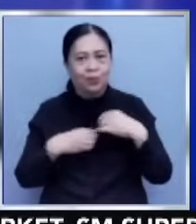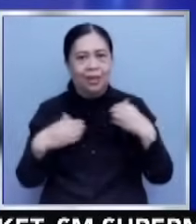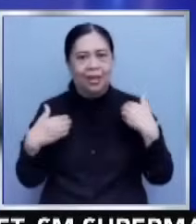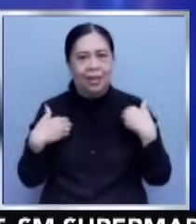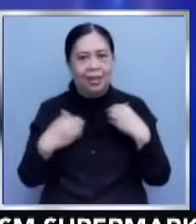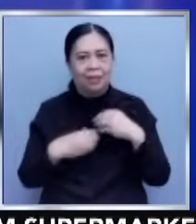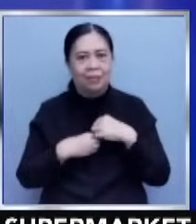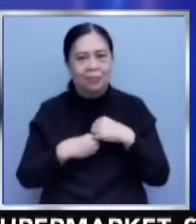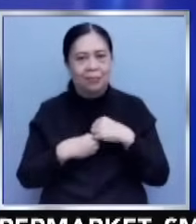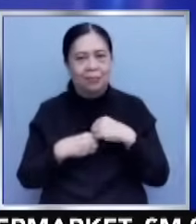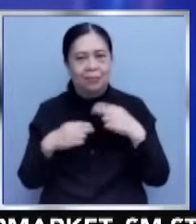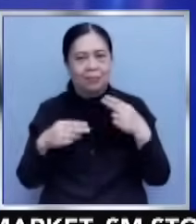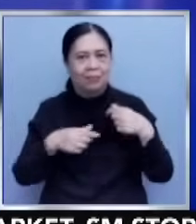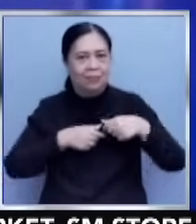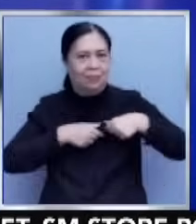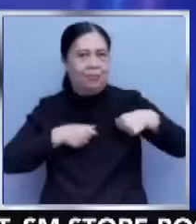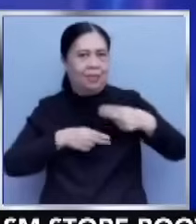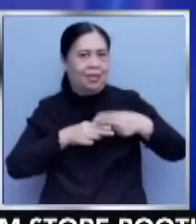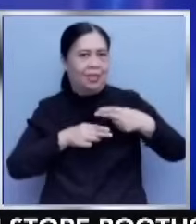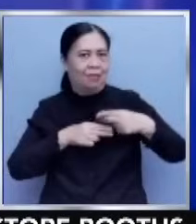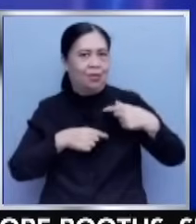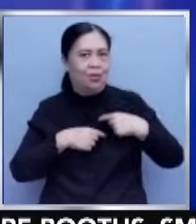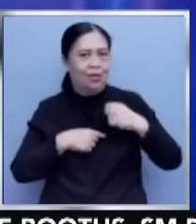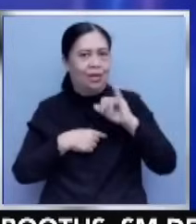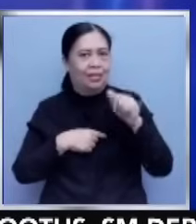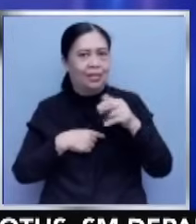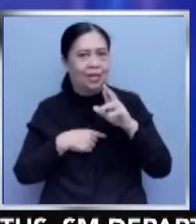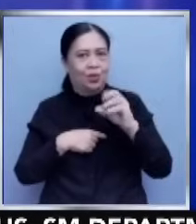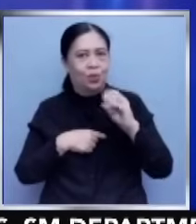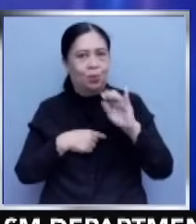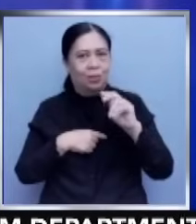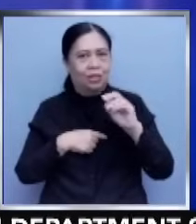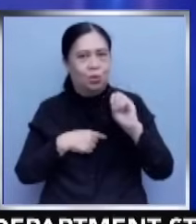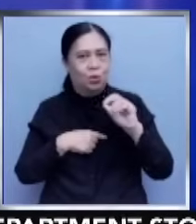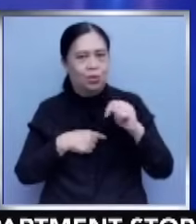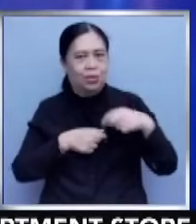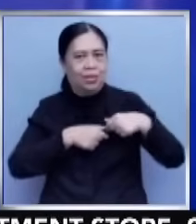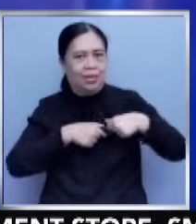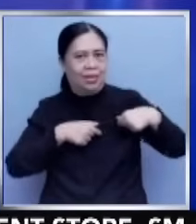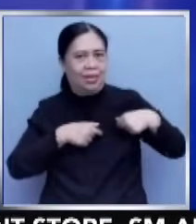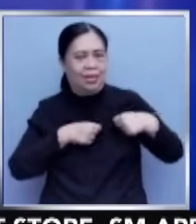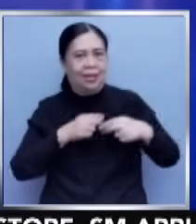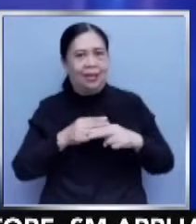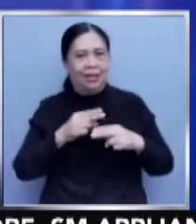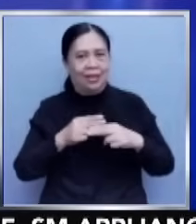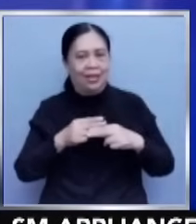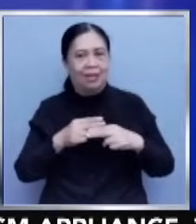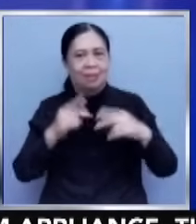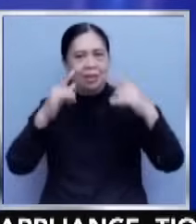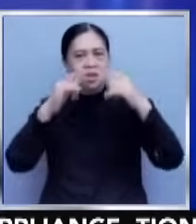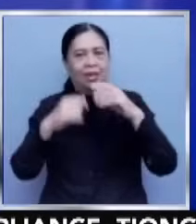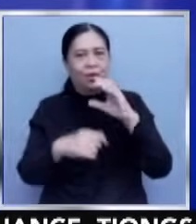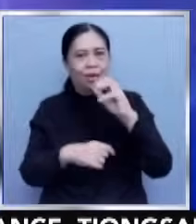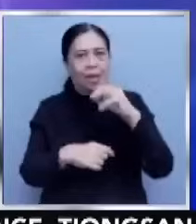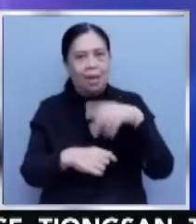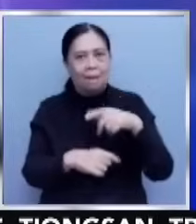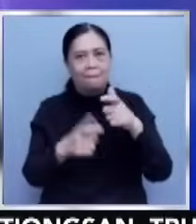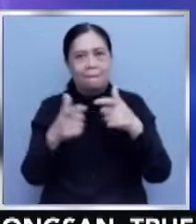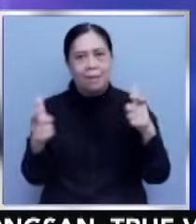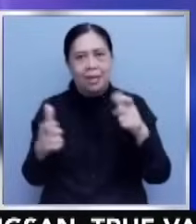ko, Lieutenant J. Robinson. Tapos meron din po akong emblem ng Camp Big Falcon, hiningi namin sa wardrobe